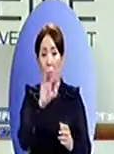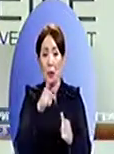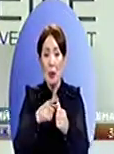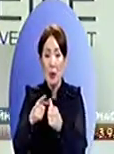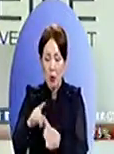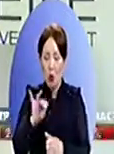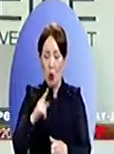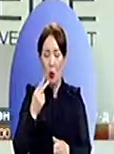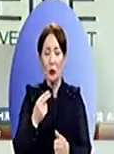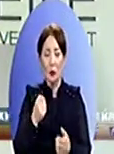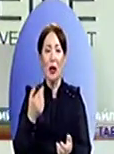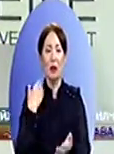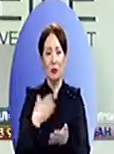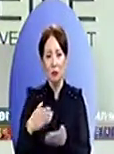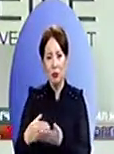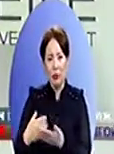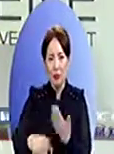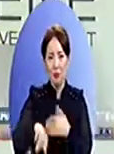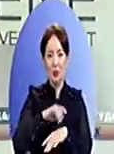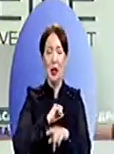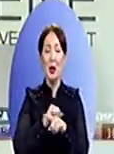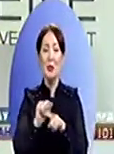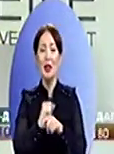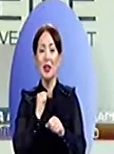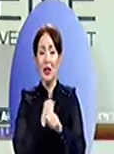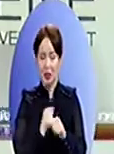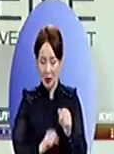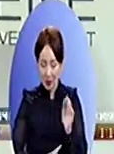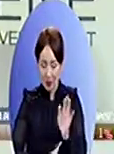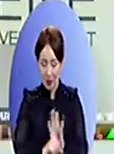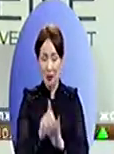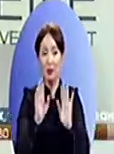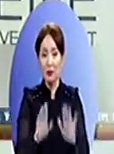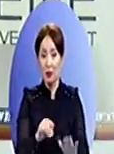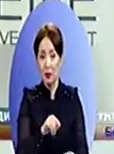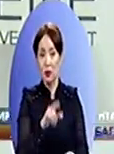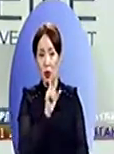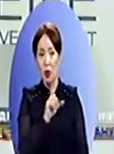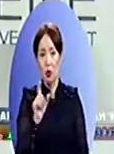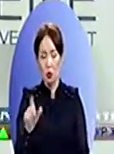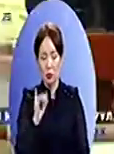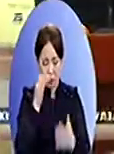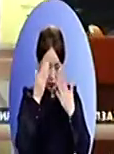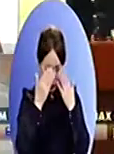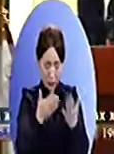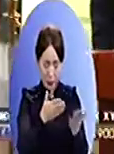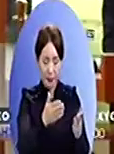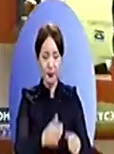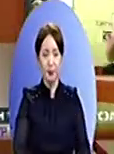хувьцаануудыг хараараас нь гаргах энэ бэлтгэл ажлын одоо суурийг тавьж шанг татаж өгсөн энэ нөхцөлдөө би бас талархаж байгаа.